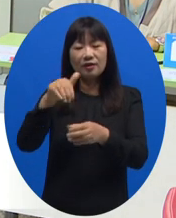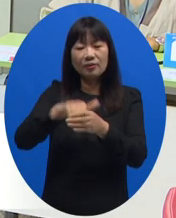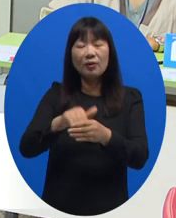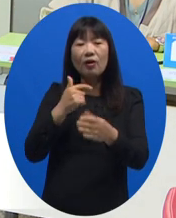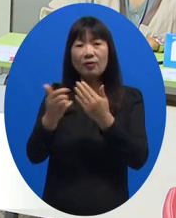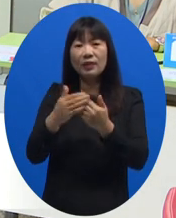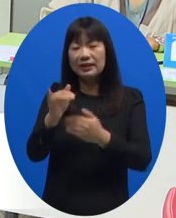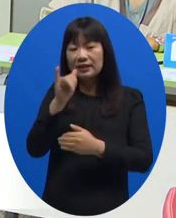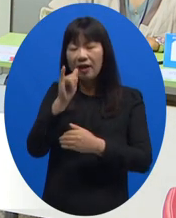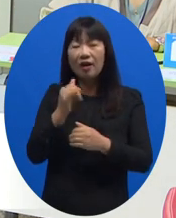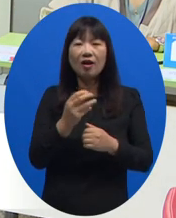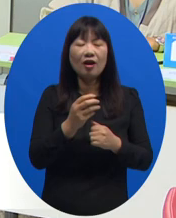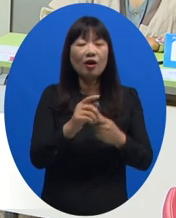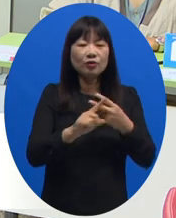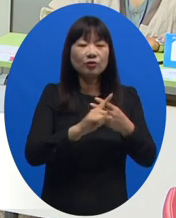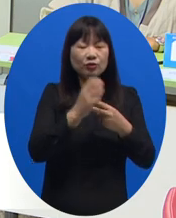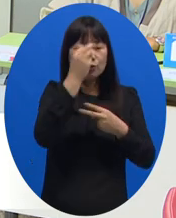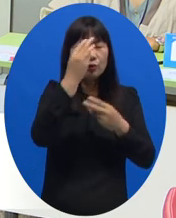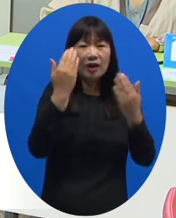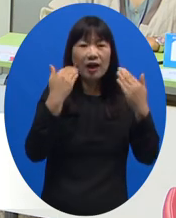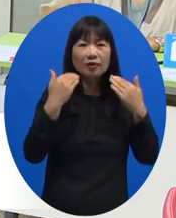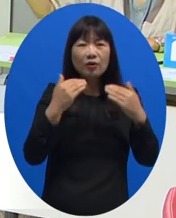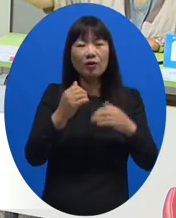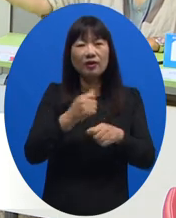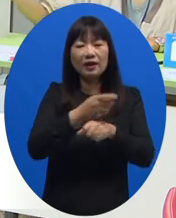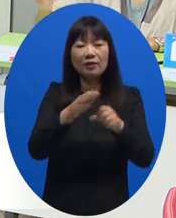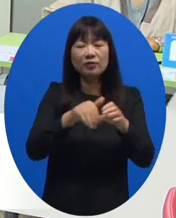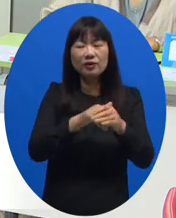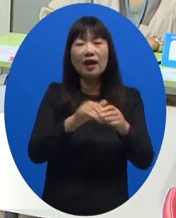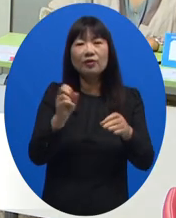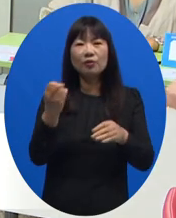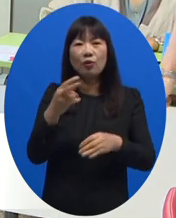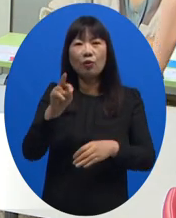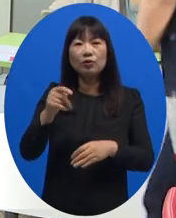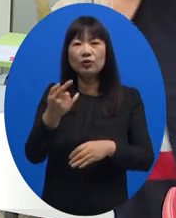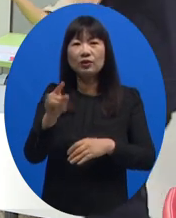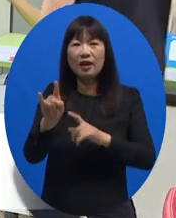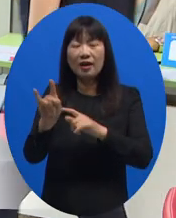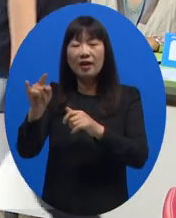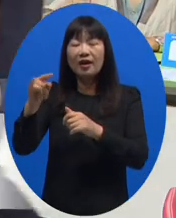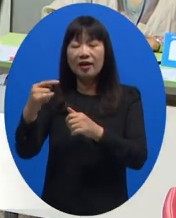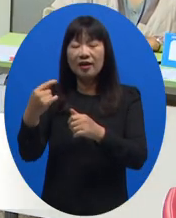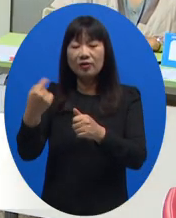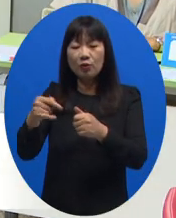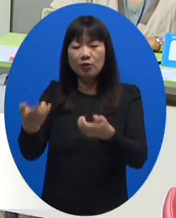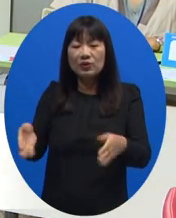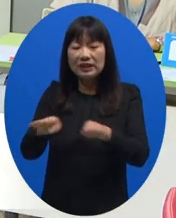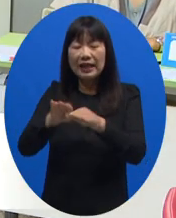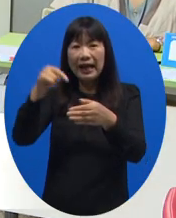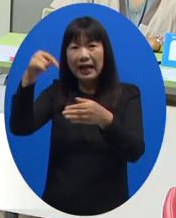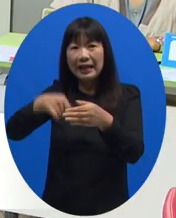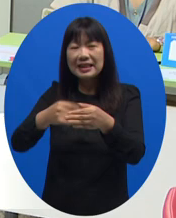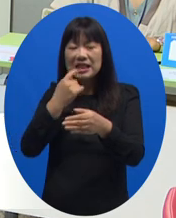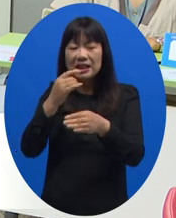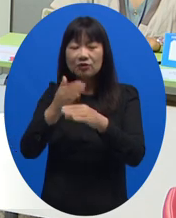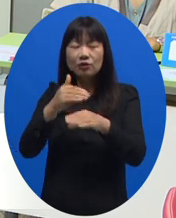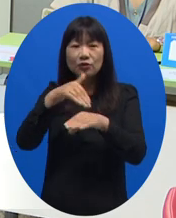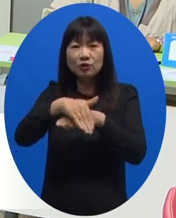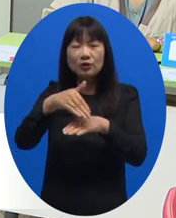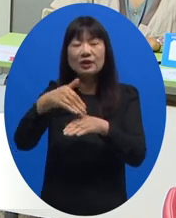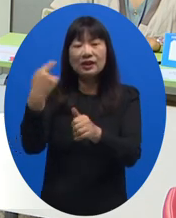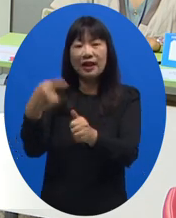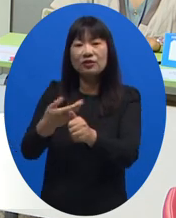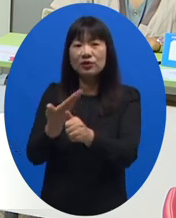중학교와 고등학교 그리고 다문화기관 그리고 문외기관을 대상으로 민주주의와 만나는 시간을 갖는